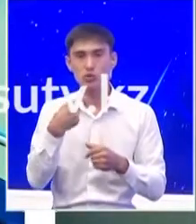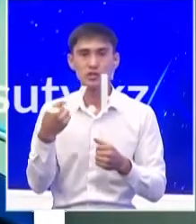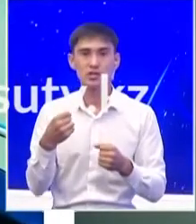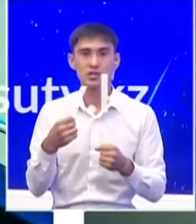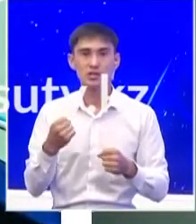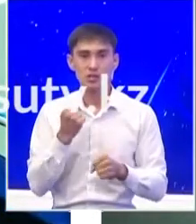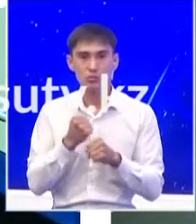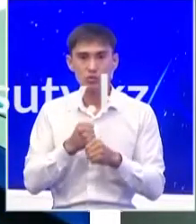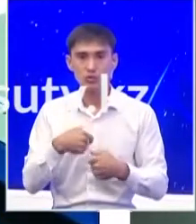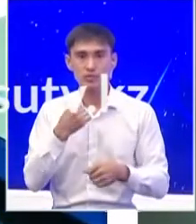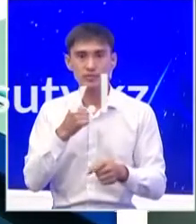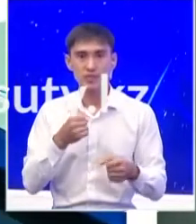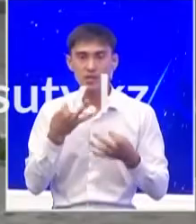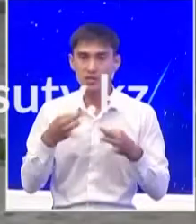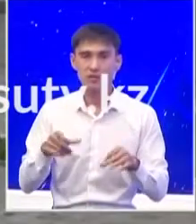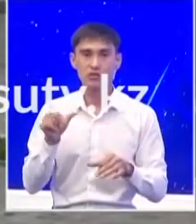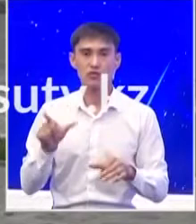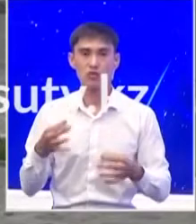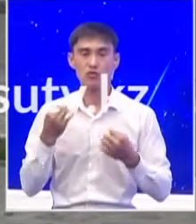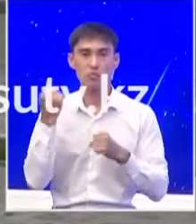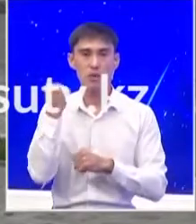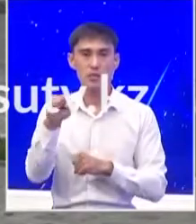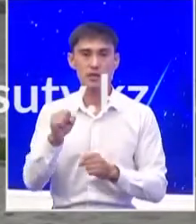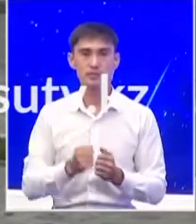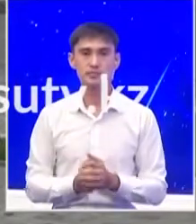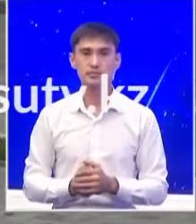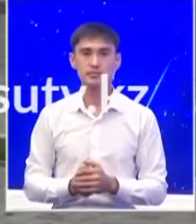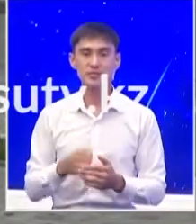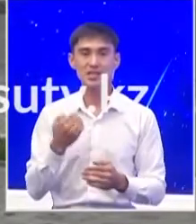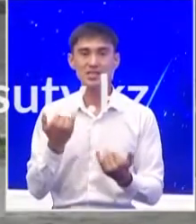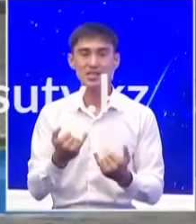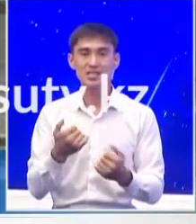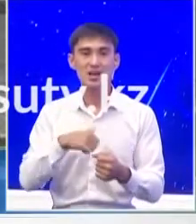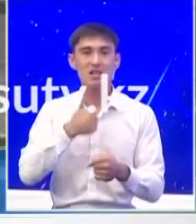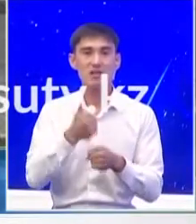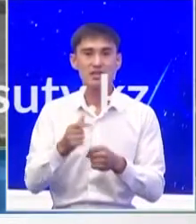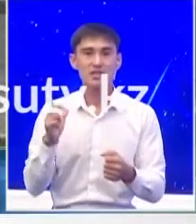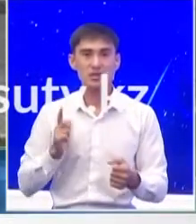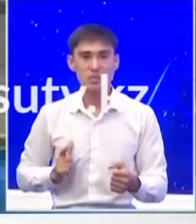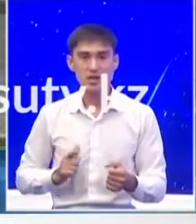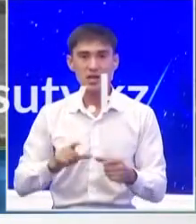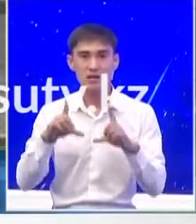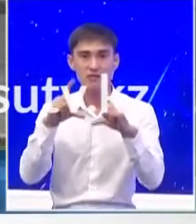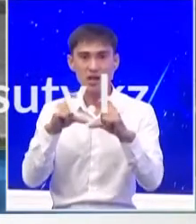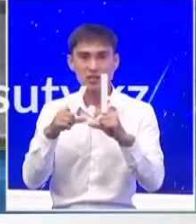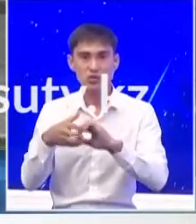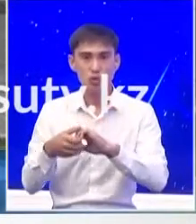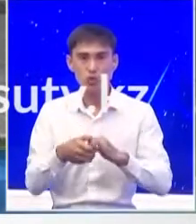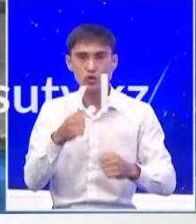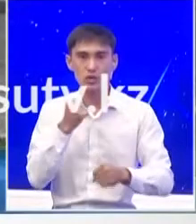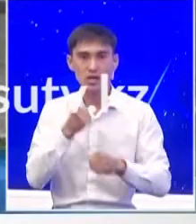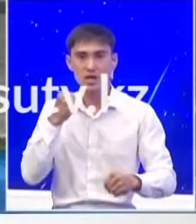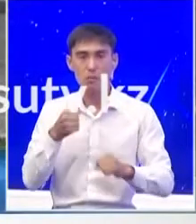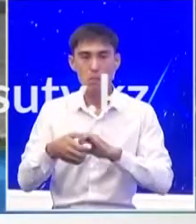и нечеловеческую волю к победе. Здесь главное терпение. Когда в кадре происходит жесткая и бескомпромиссная борьба